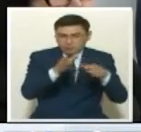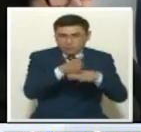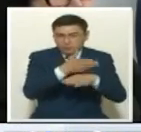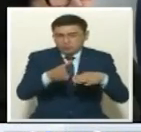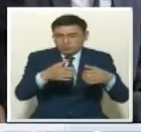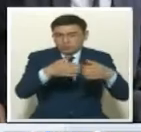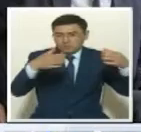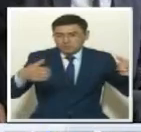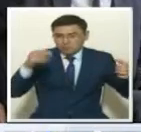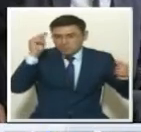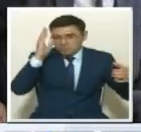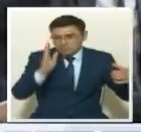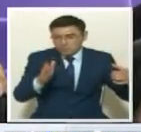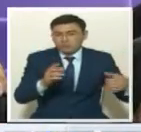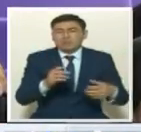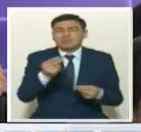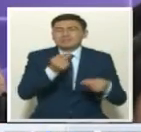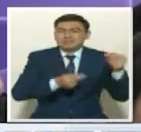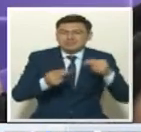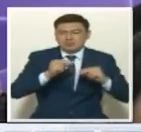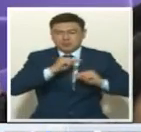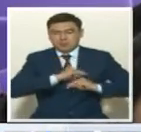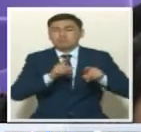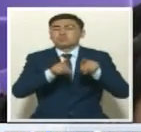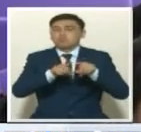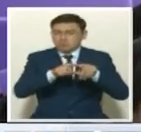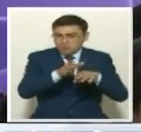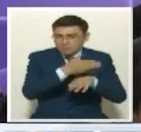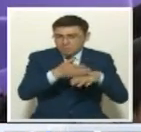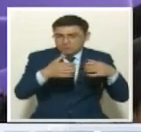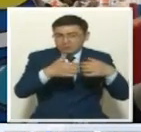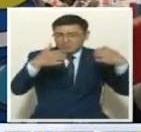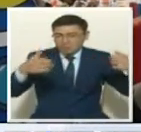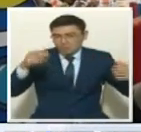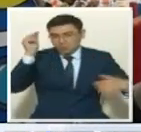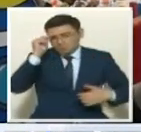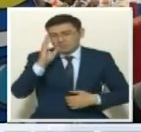оқиды және бейнелеу өнері еңбек сабақтарын бөлу де қарастырылып отыр деді.